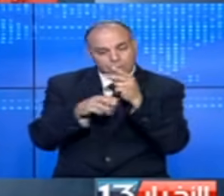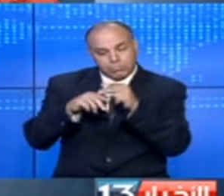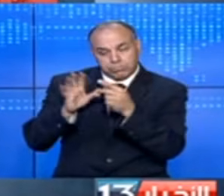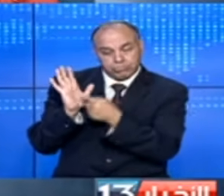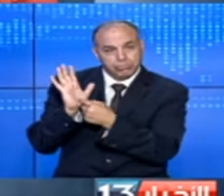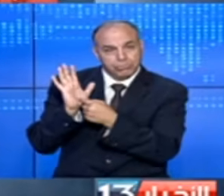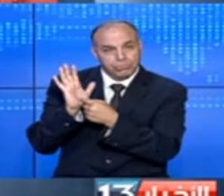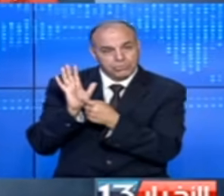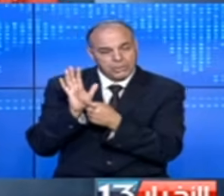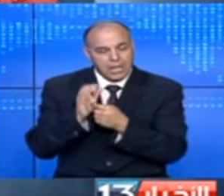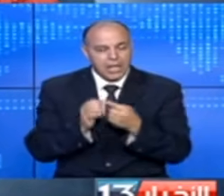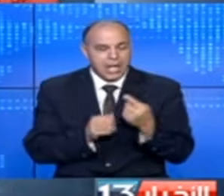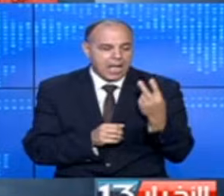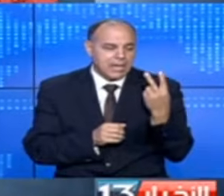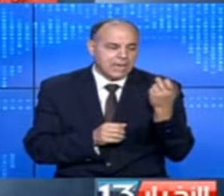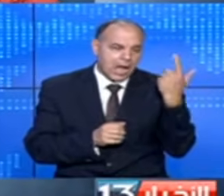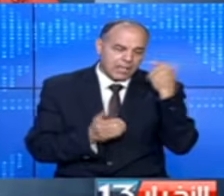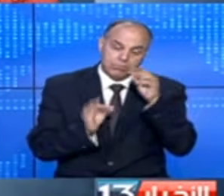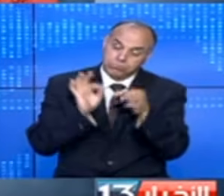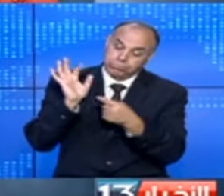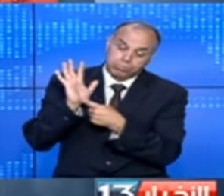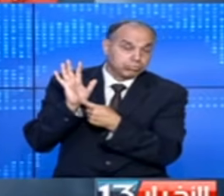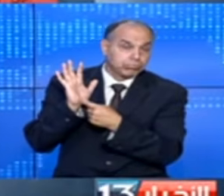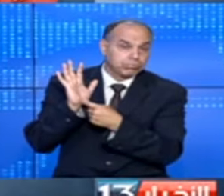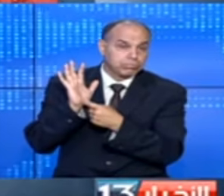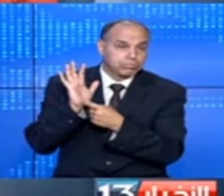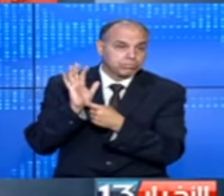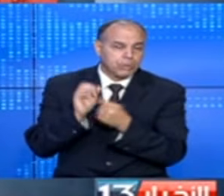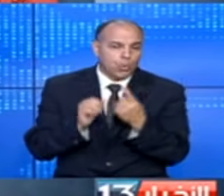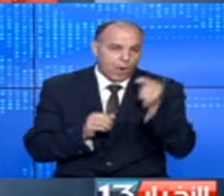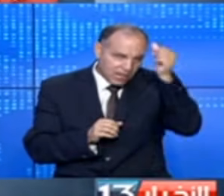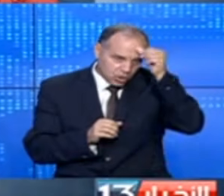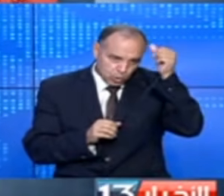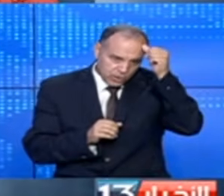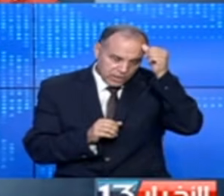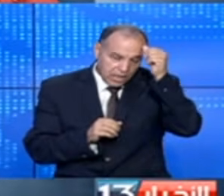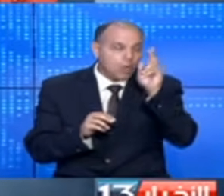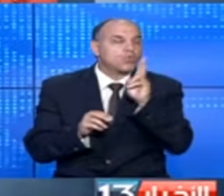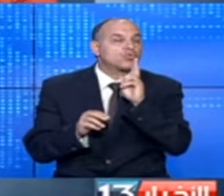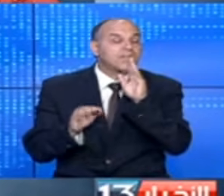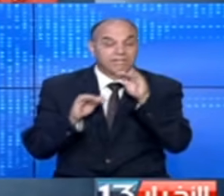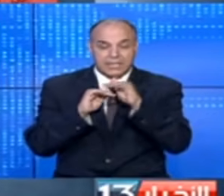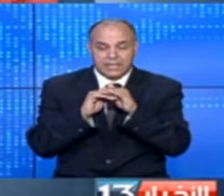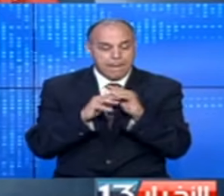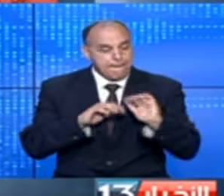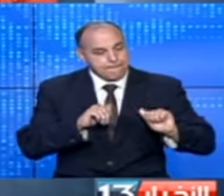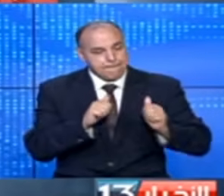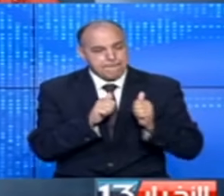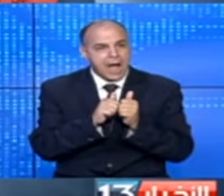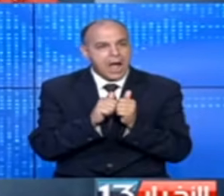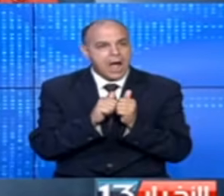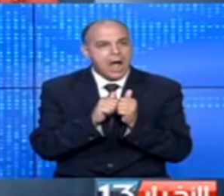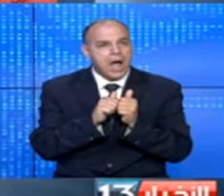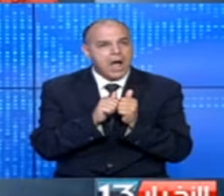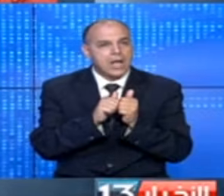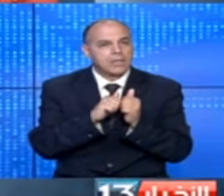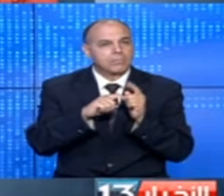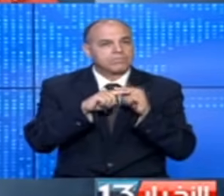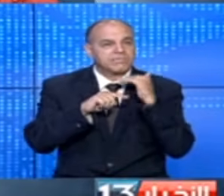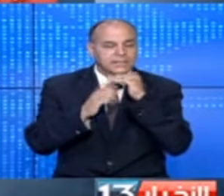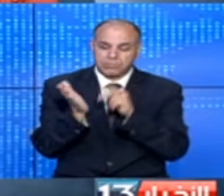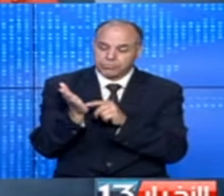تتجاوز مدته 72 ساعة بداية من غرة جويلية منتصف الليل مرفوقا برمز الاستجابة